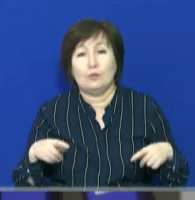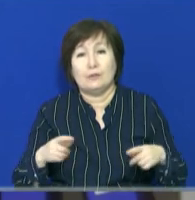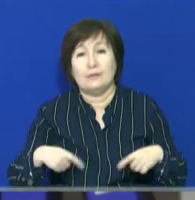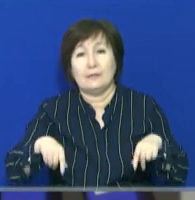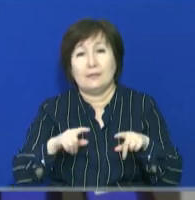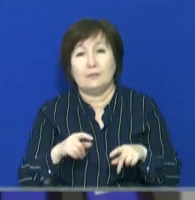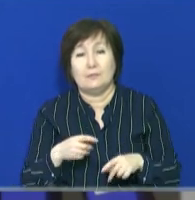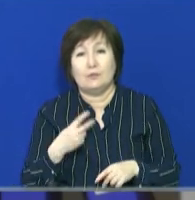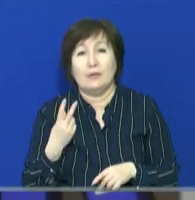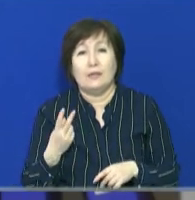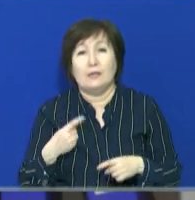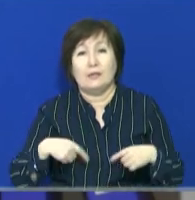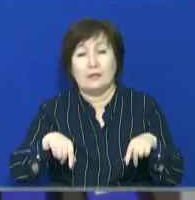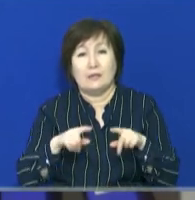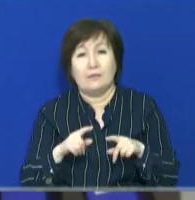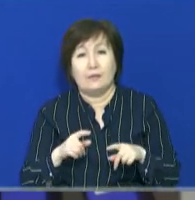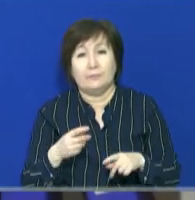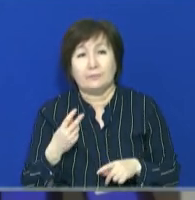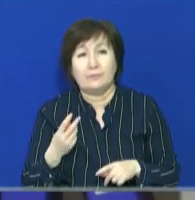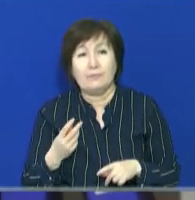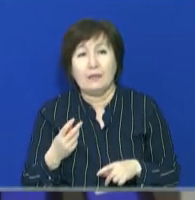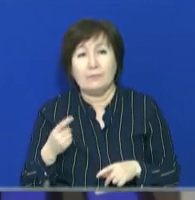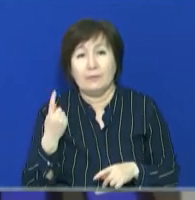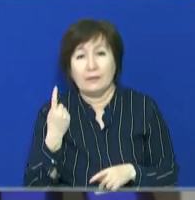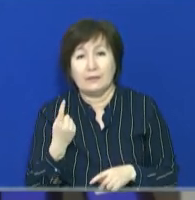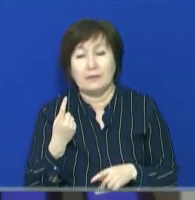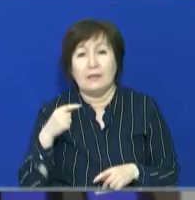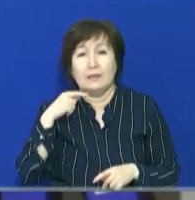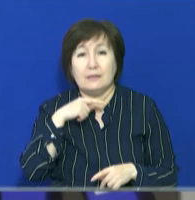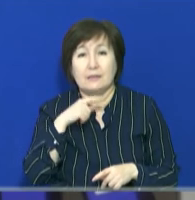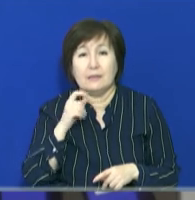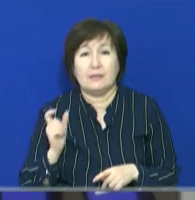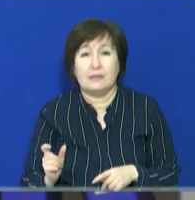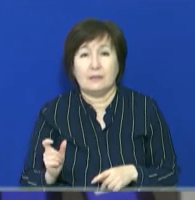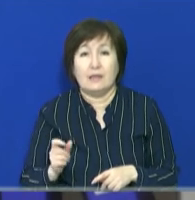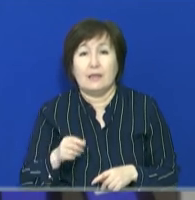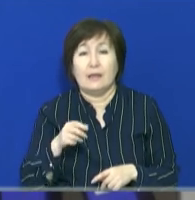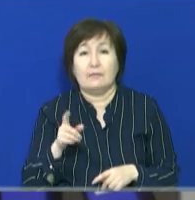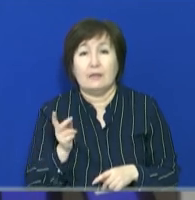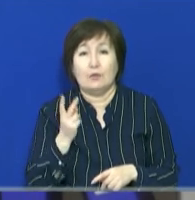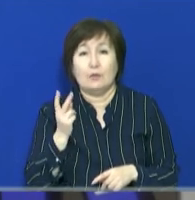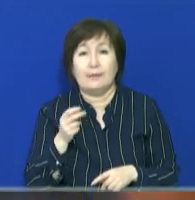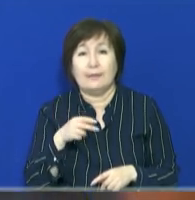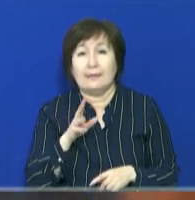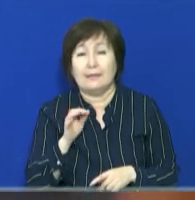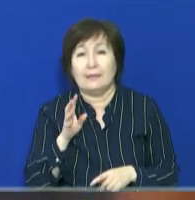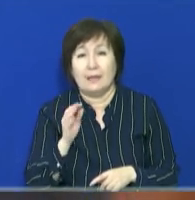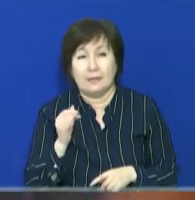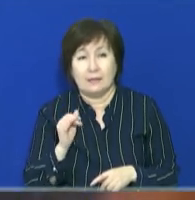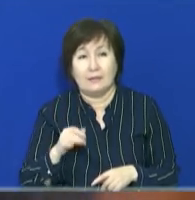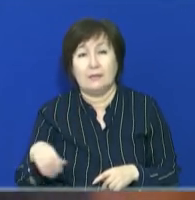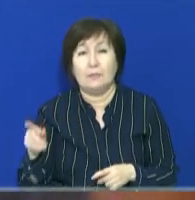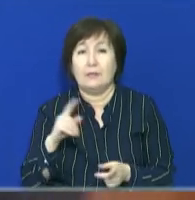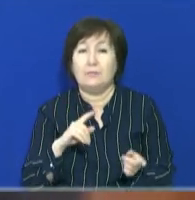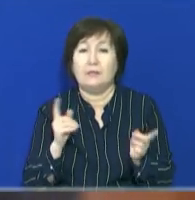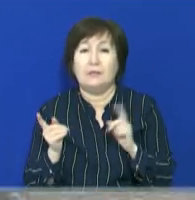отбасы, екі кісіден тұратын адам, біреуі Ресей елінен, екіншісі Қытай елінен келіп қоныстанды. Айта кетейік,